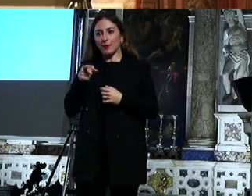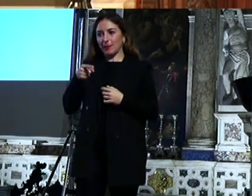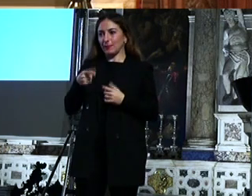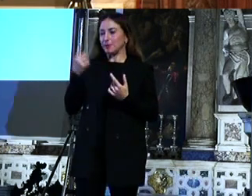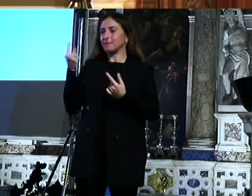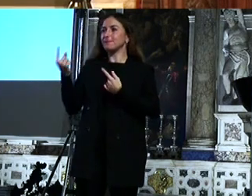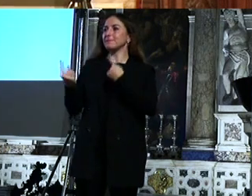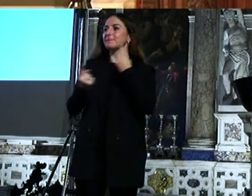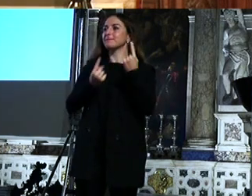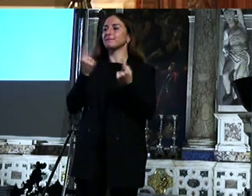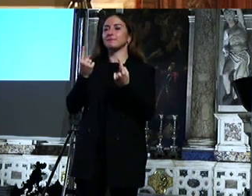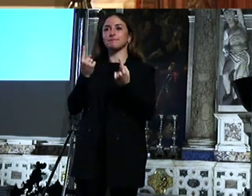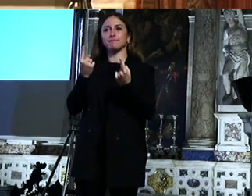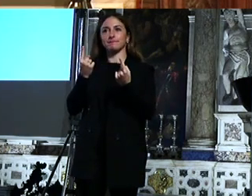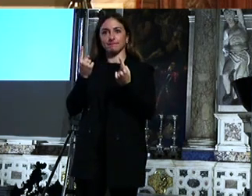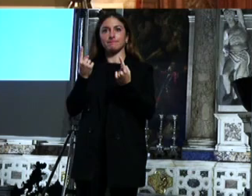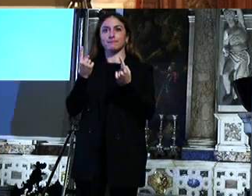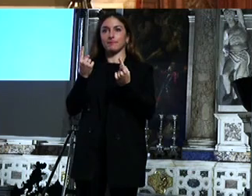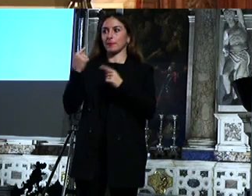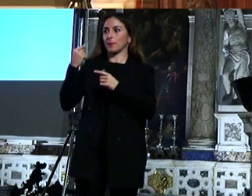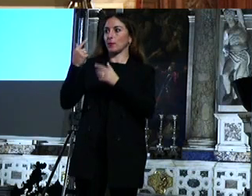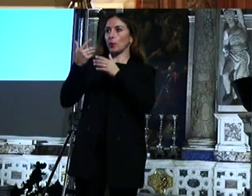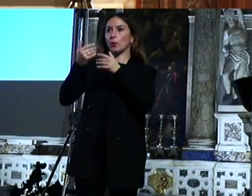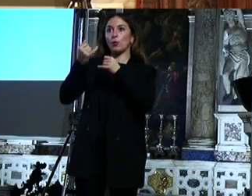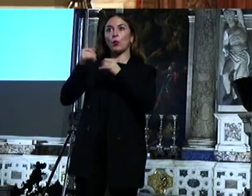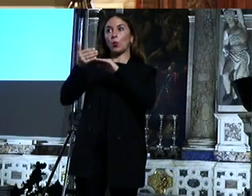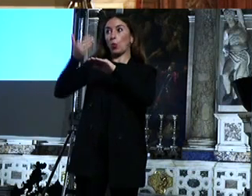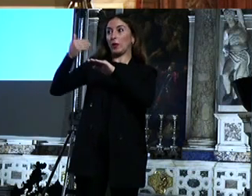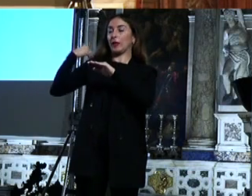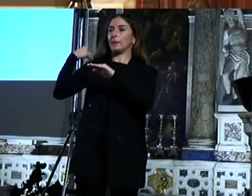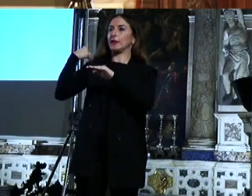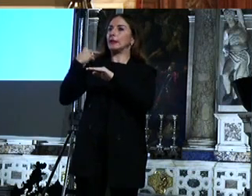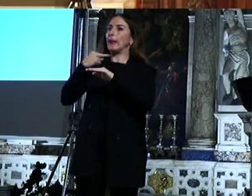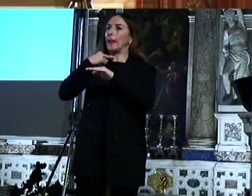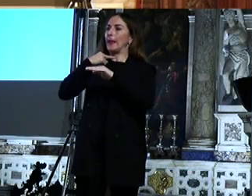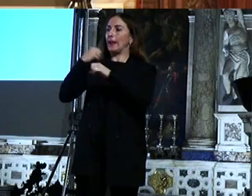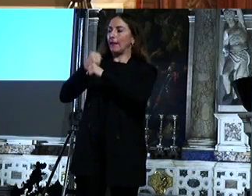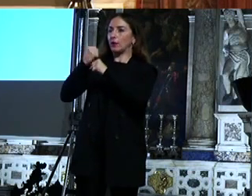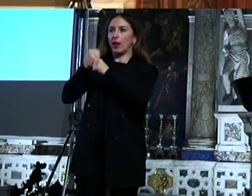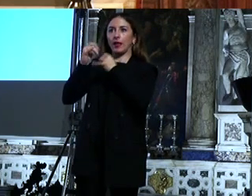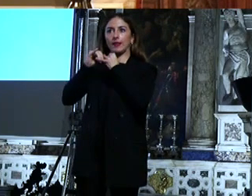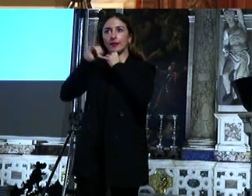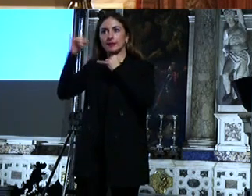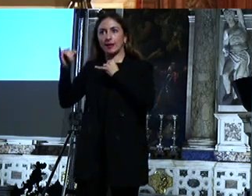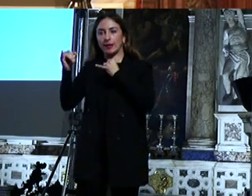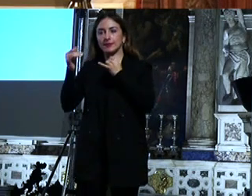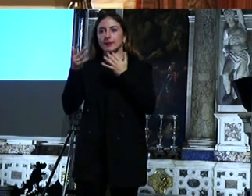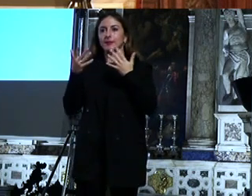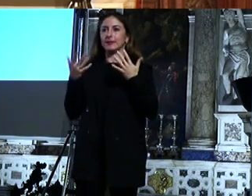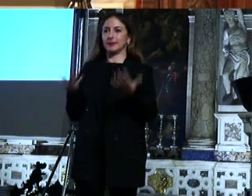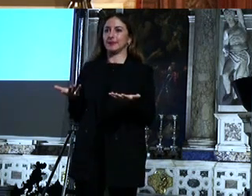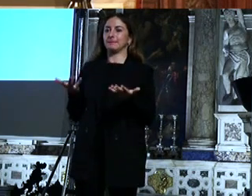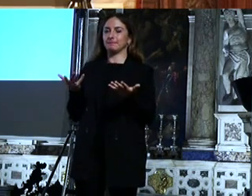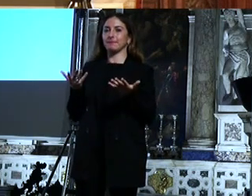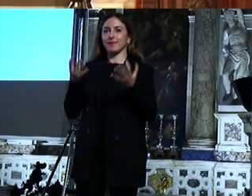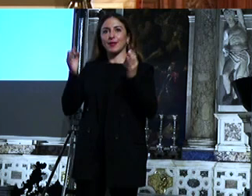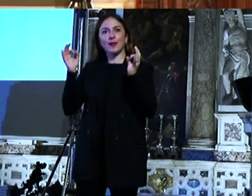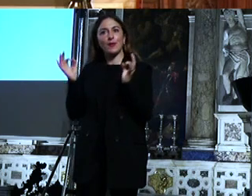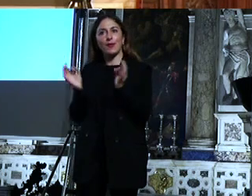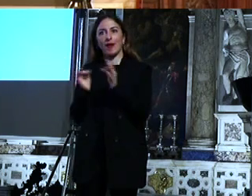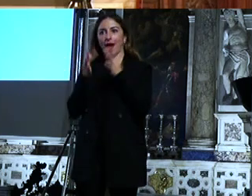siamo stati costretti a operare negli ultimi tempi, e questa è, direi, un'occasione